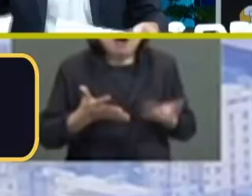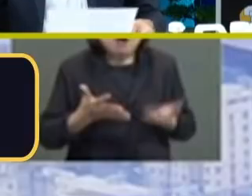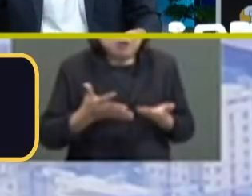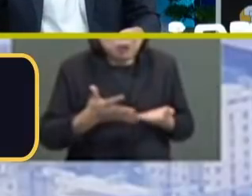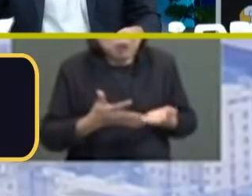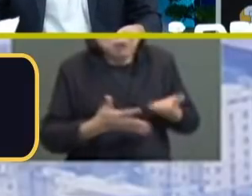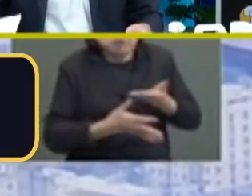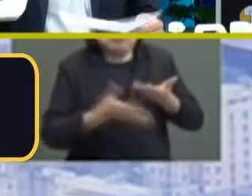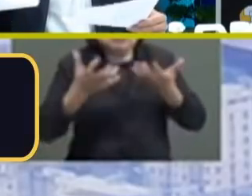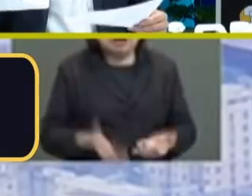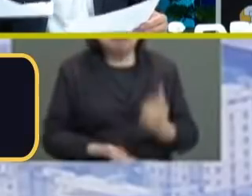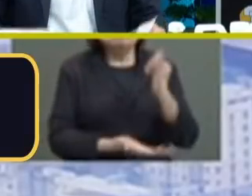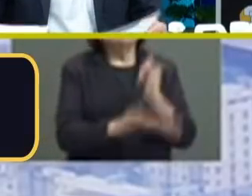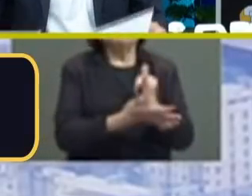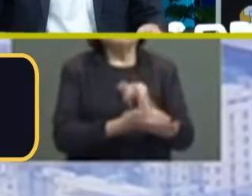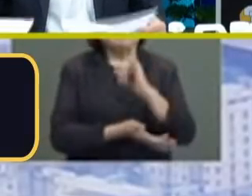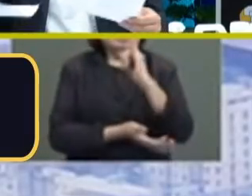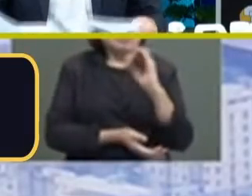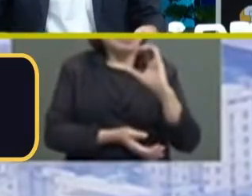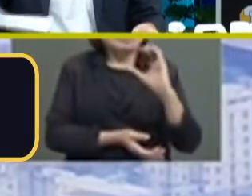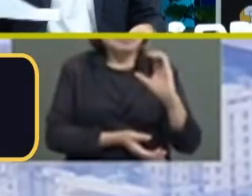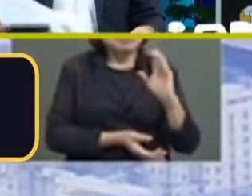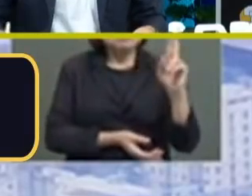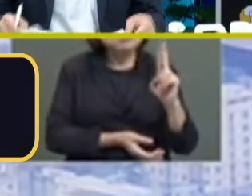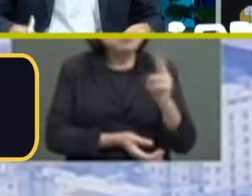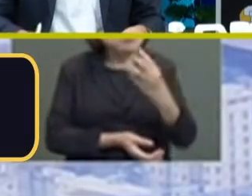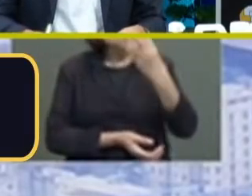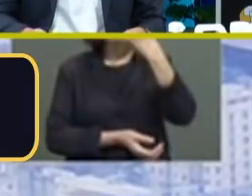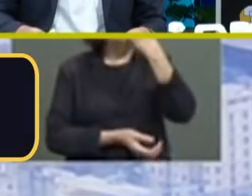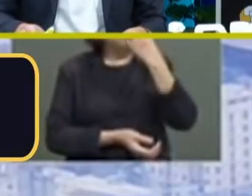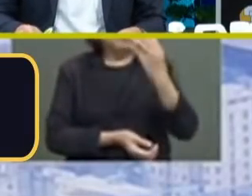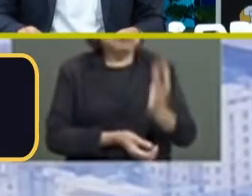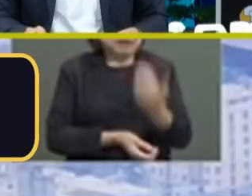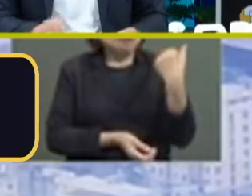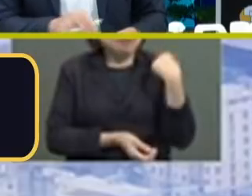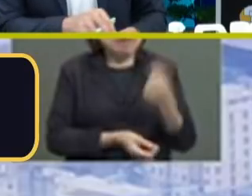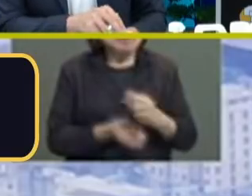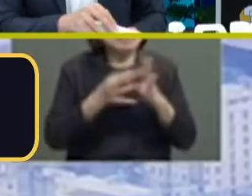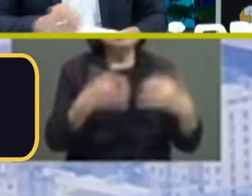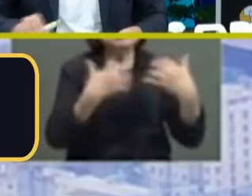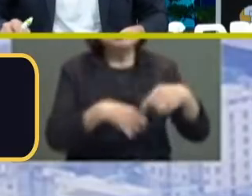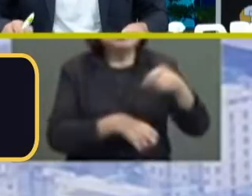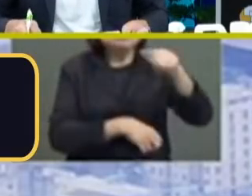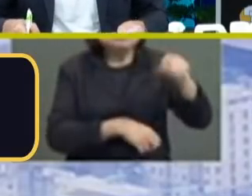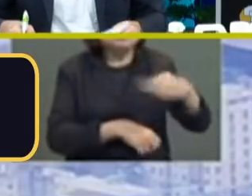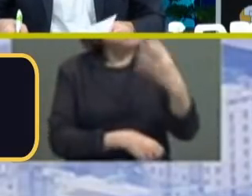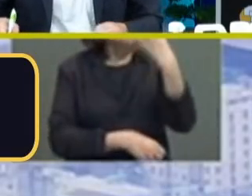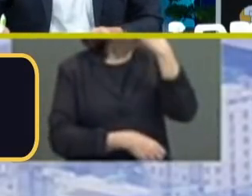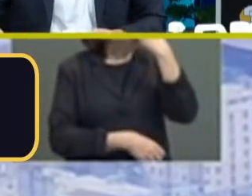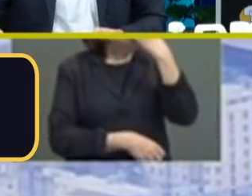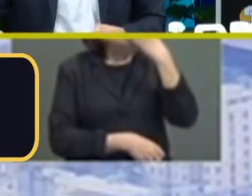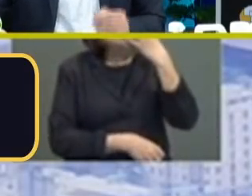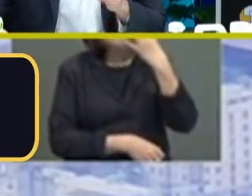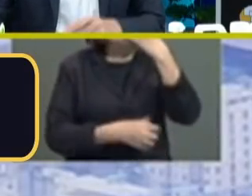ผู้เสียชีวิตซึ่งคุณหมอทวีสินก็ยืนยันว่าตัวเลขเหล่านี้เนี่ยปิดกันไม่ได้แต่อย่างไรท้ายที่สุดพรุ่งนี้น่าจะมีข้อมูลเพิ่มเ